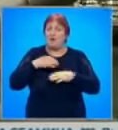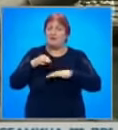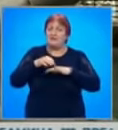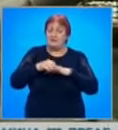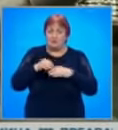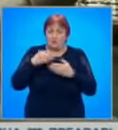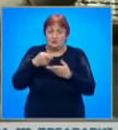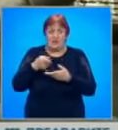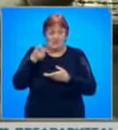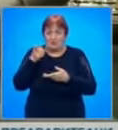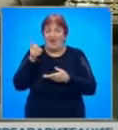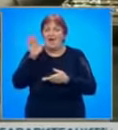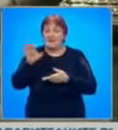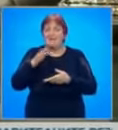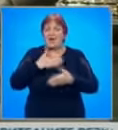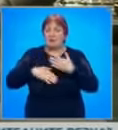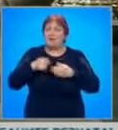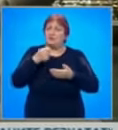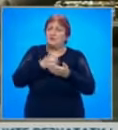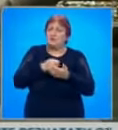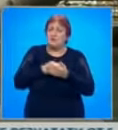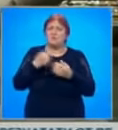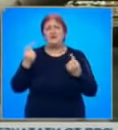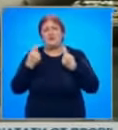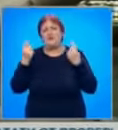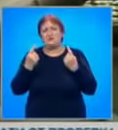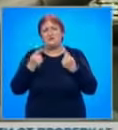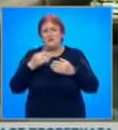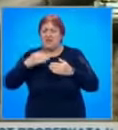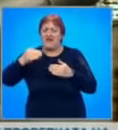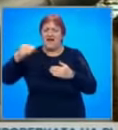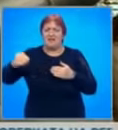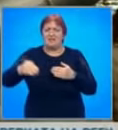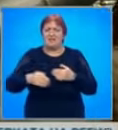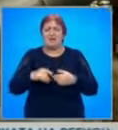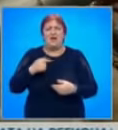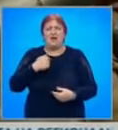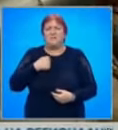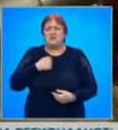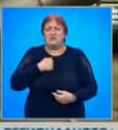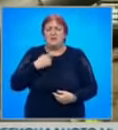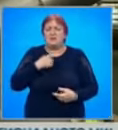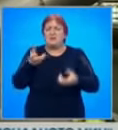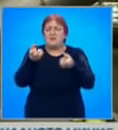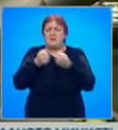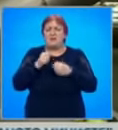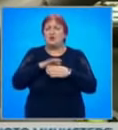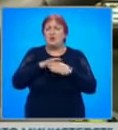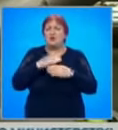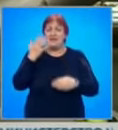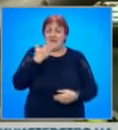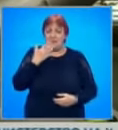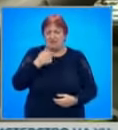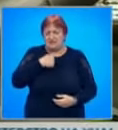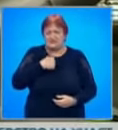да ѝ доставя това удоволствие, да напазари, да се повесели и така нататък. Аз иначе лично не съм така привлечен от черния петък, сам